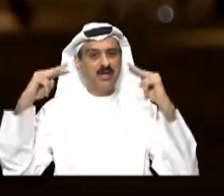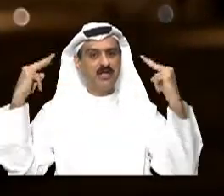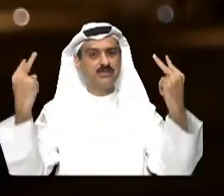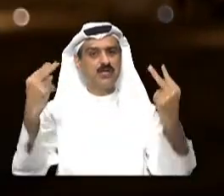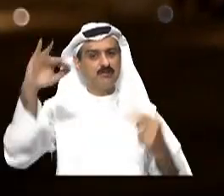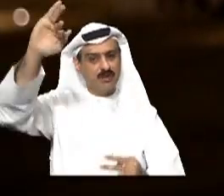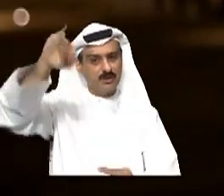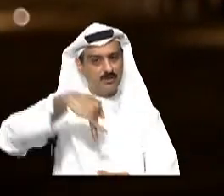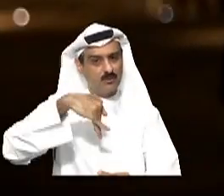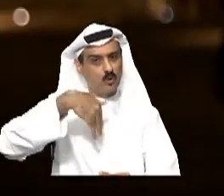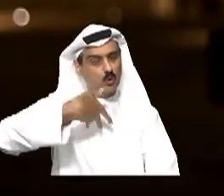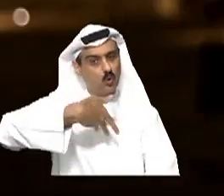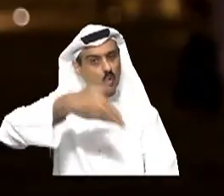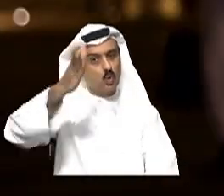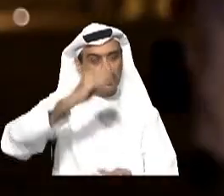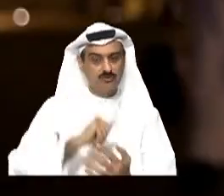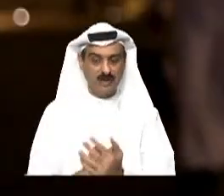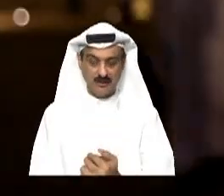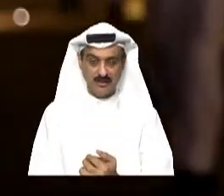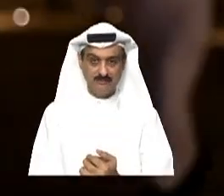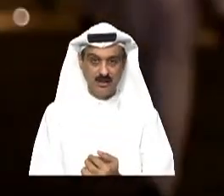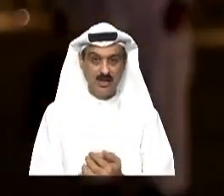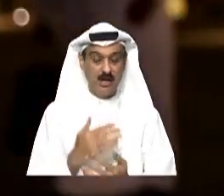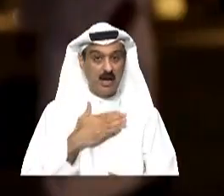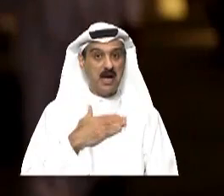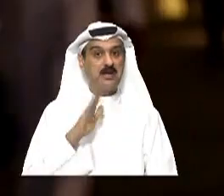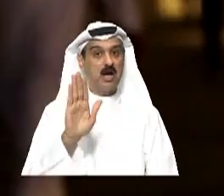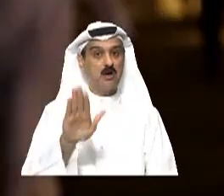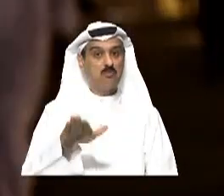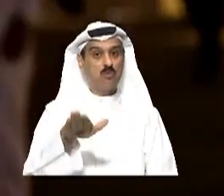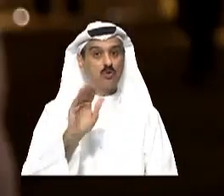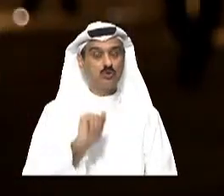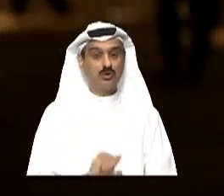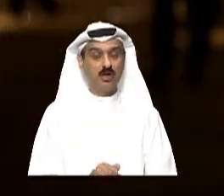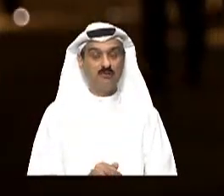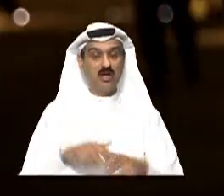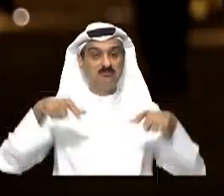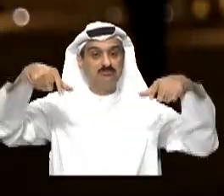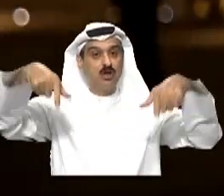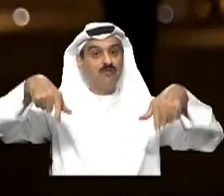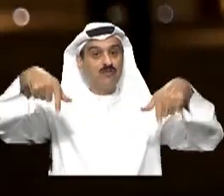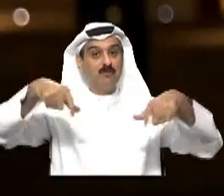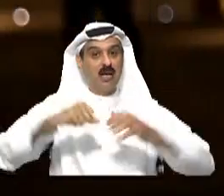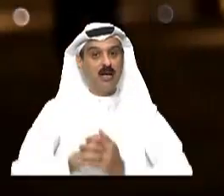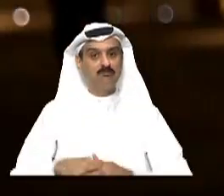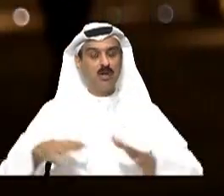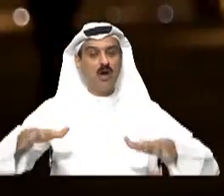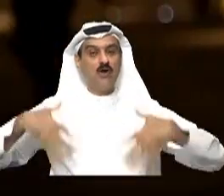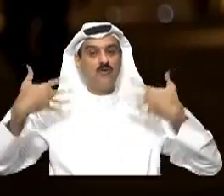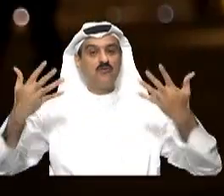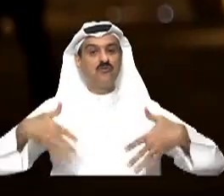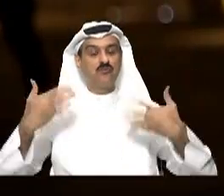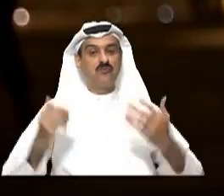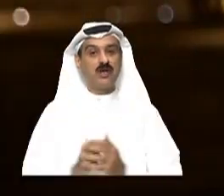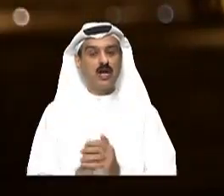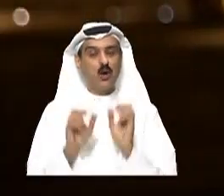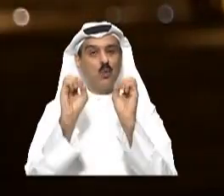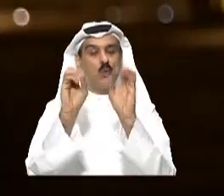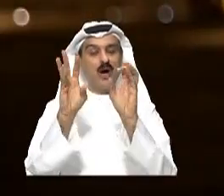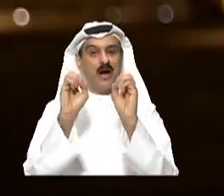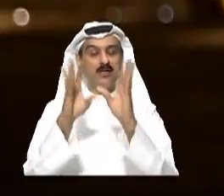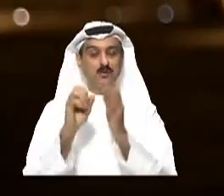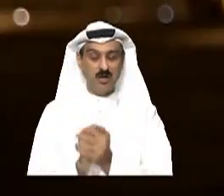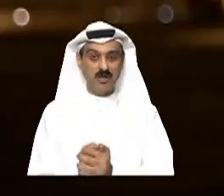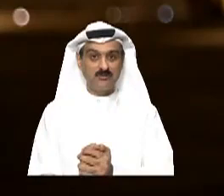الدخول والخروج، ويمكن من خلال تواجدنا أيضا في استاد لوسيل كانت هناك فرحة كبيرة للجماهير السعودية وغير